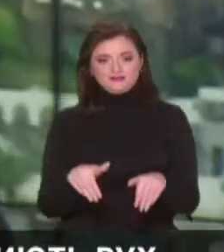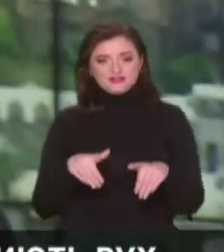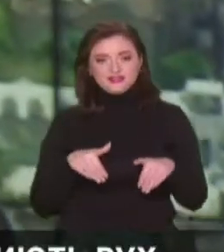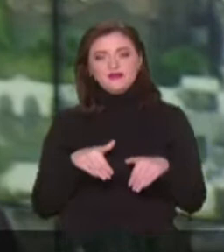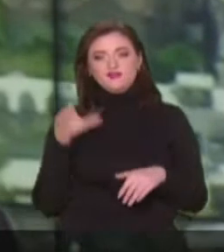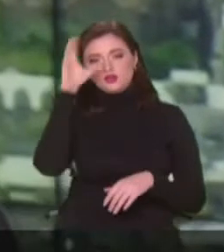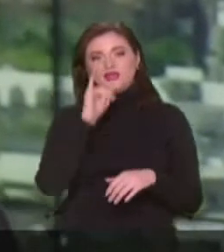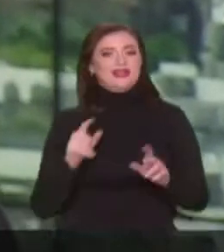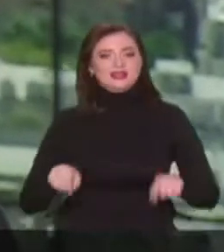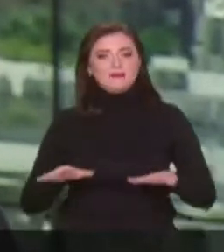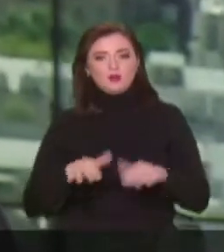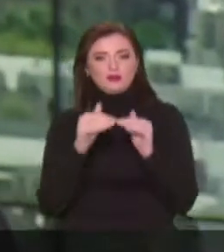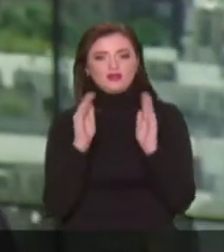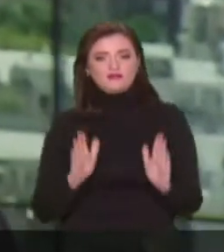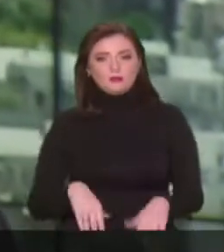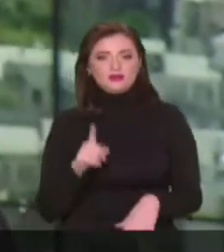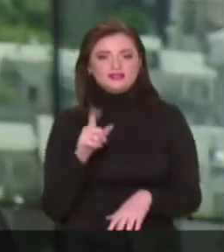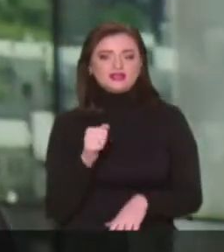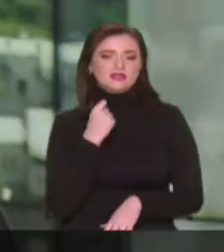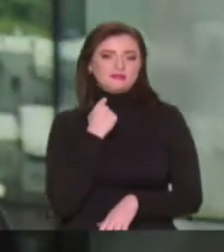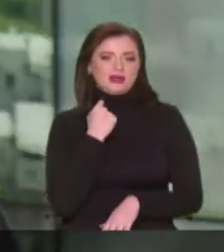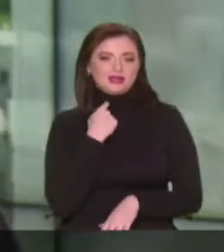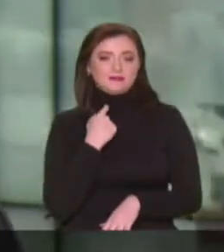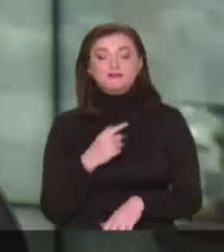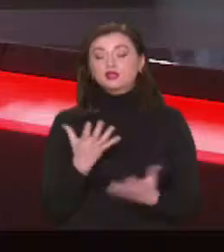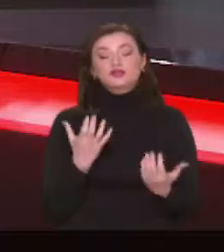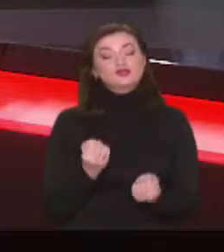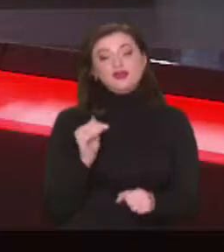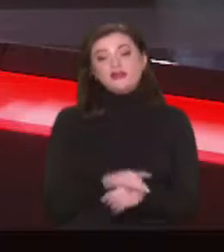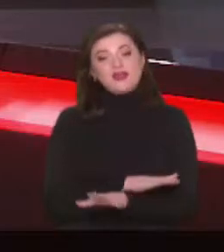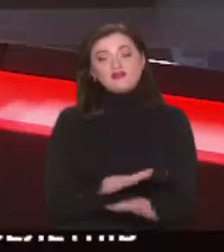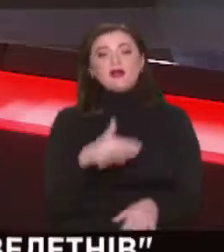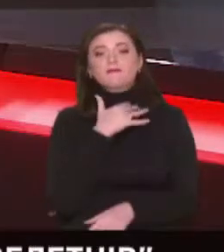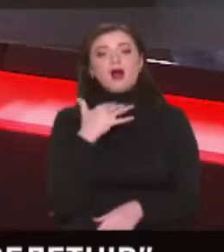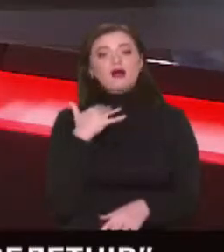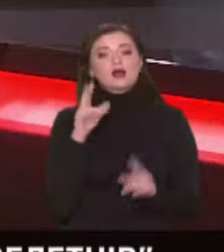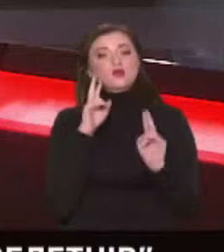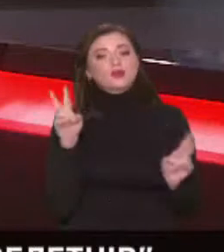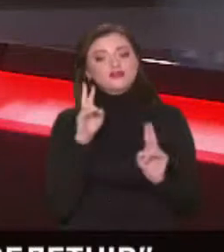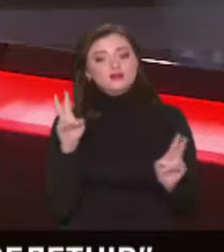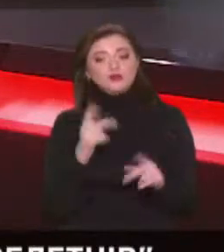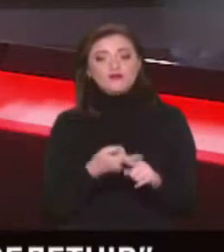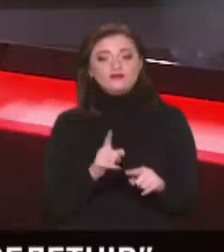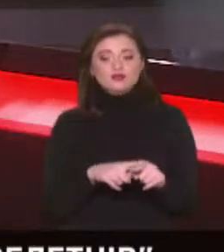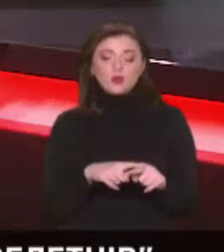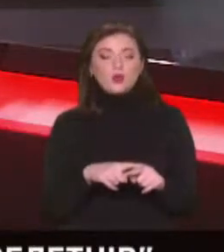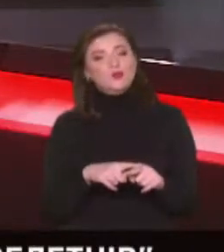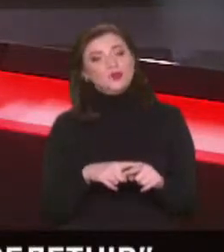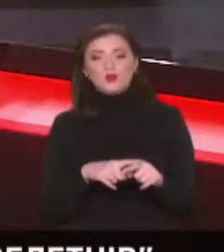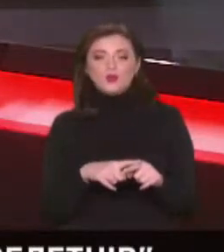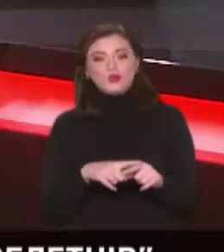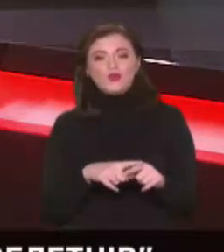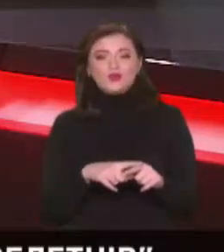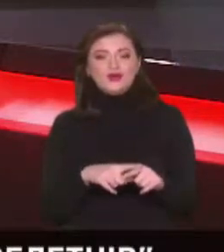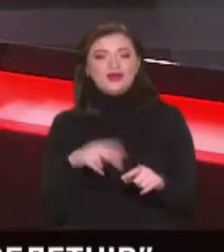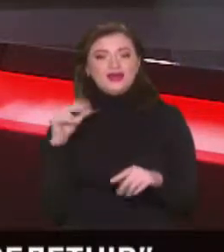і не побігти у кіоск за спиртним? Ну, ще не факт, не факт. Багато невідомих у цьому рівнянні. Хотілося б, щоб це